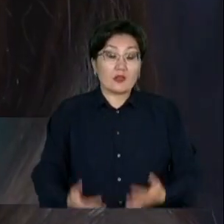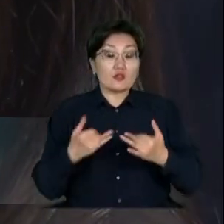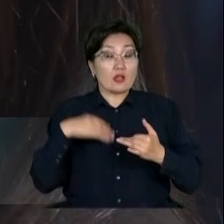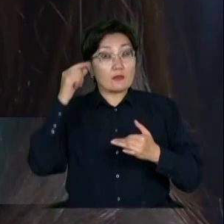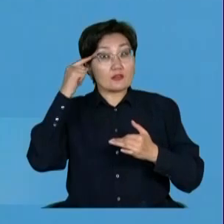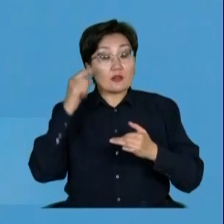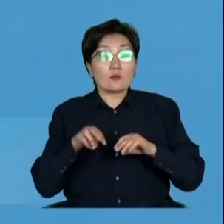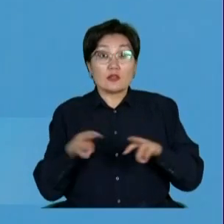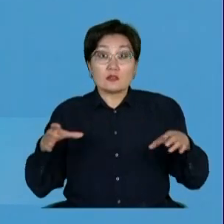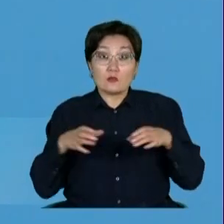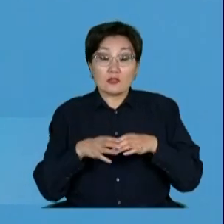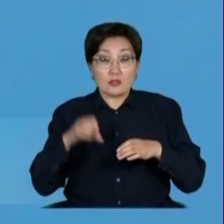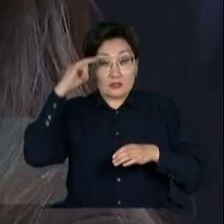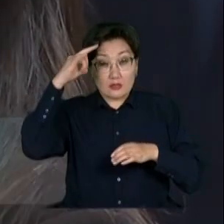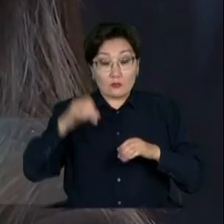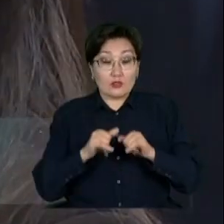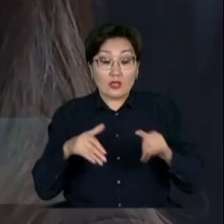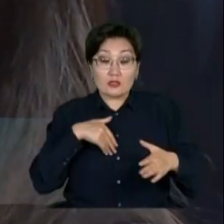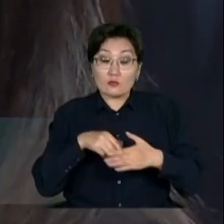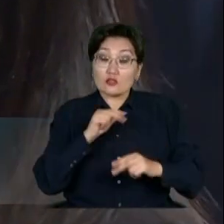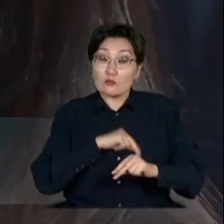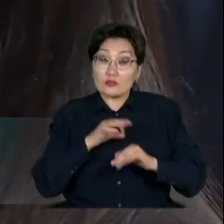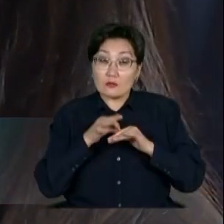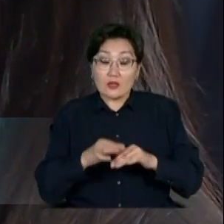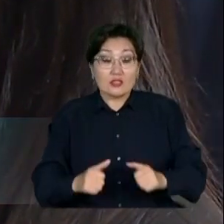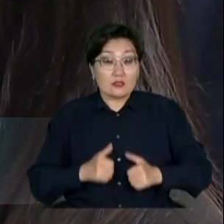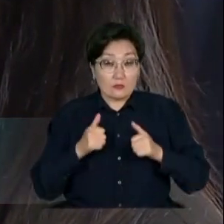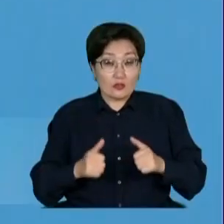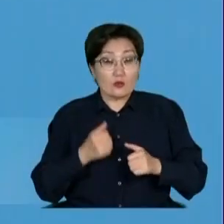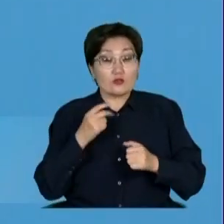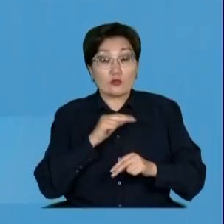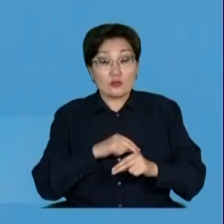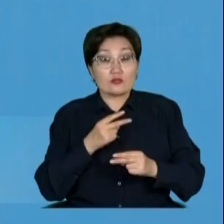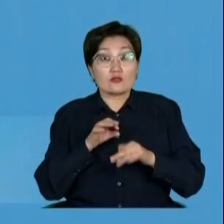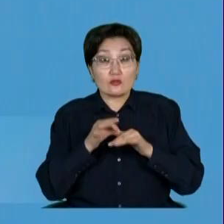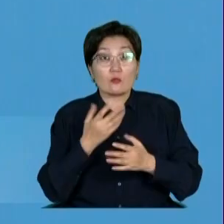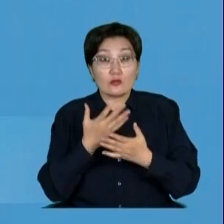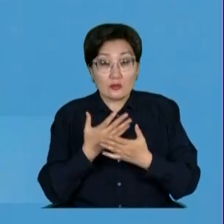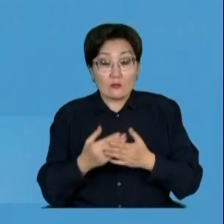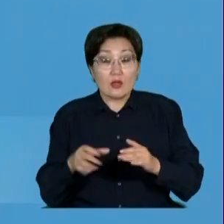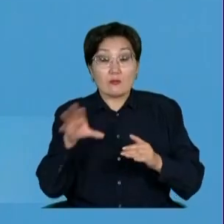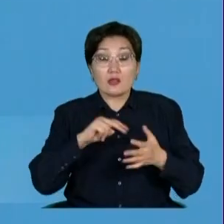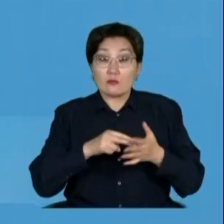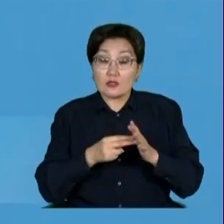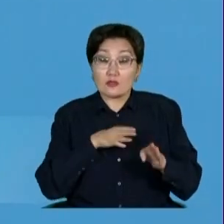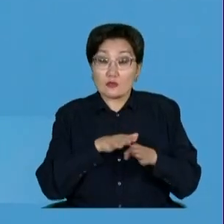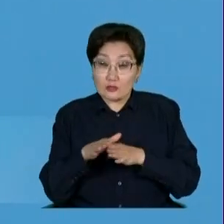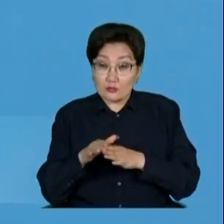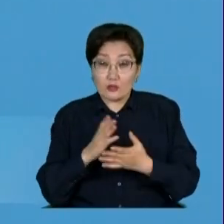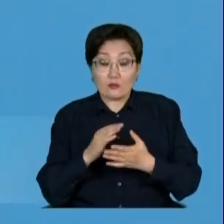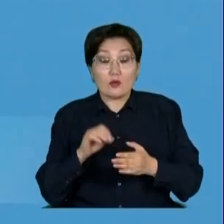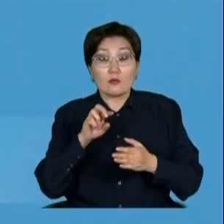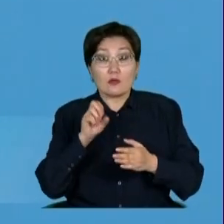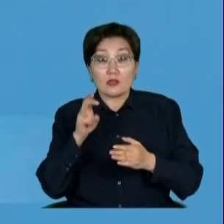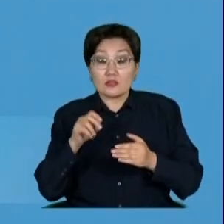Менің ойымша, үкімет елдің дамуы үшін қарқынды жұмыс істеп жатыр. Тырысып жатқандарын байқаймын. Алға қойған тапсырмаларды орындайды. Бұқаралық ақпарат